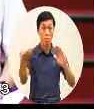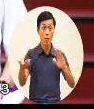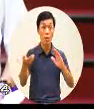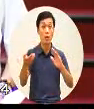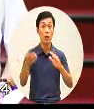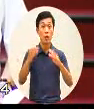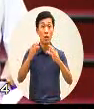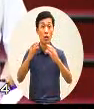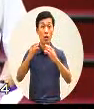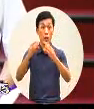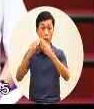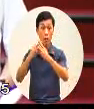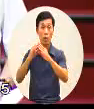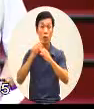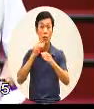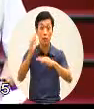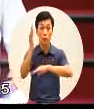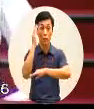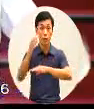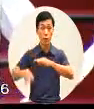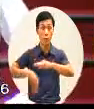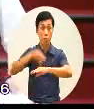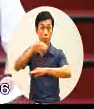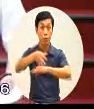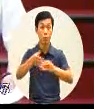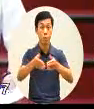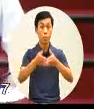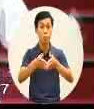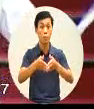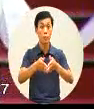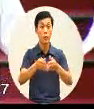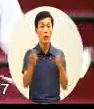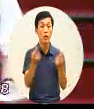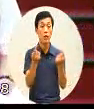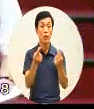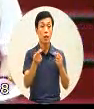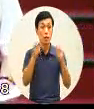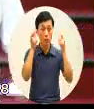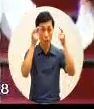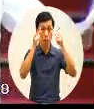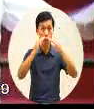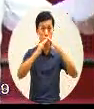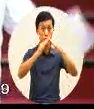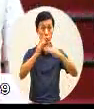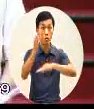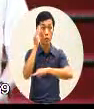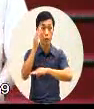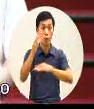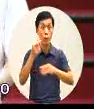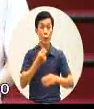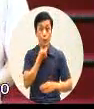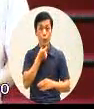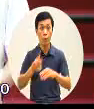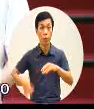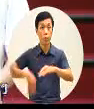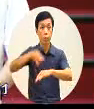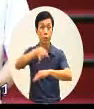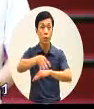啦，政府爱出，比如讲假设。我们高雄市政府愿意出100亿，